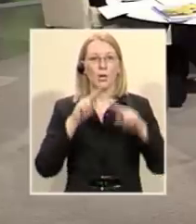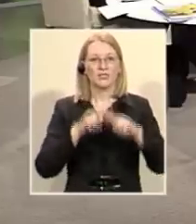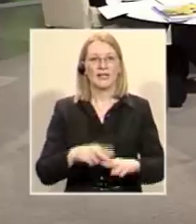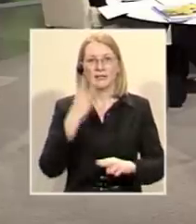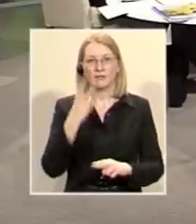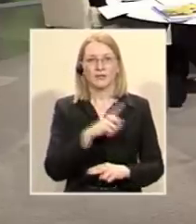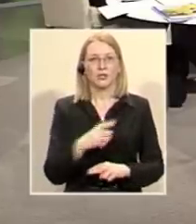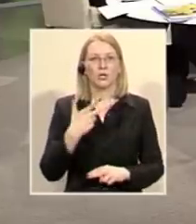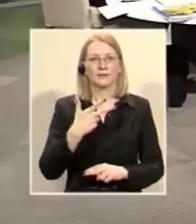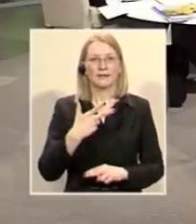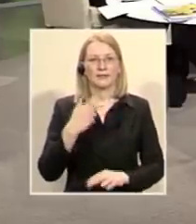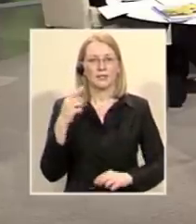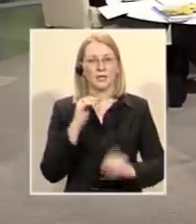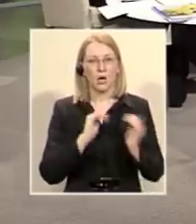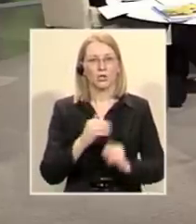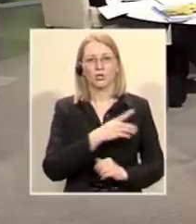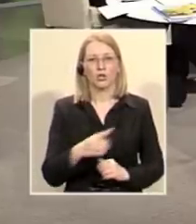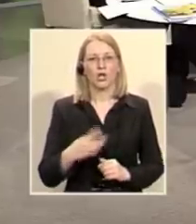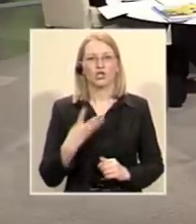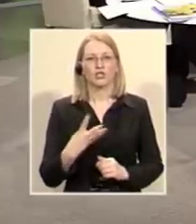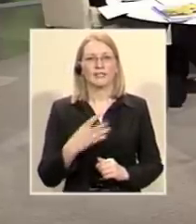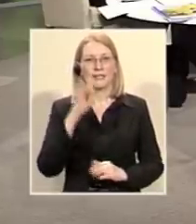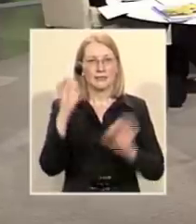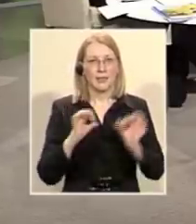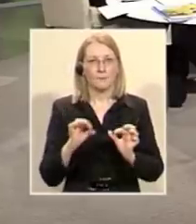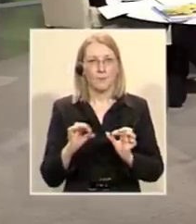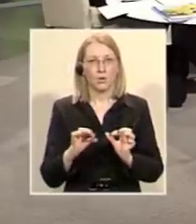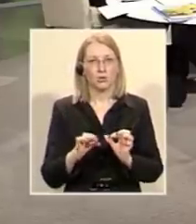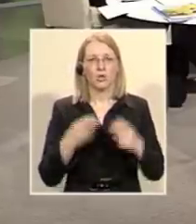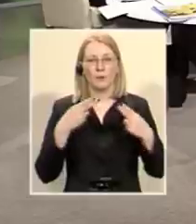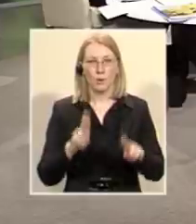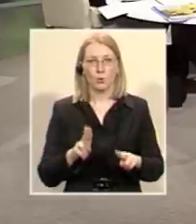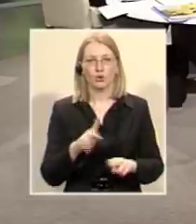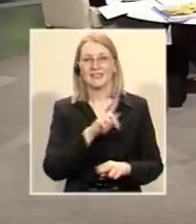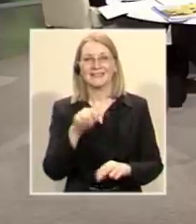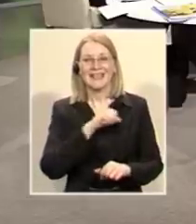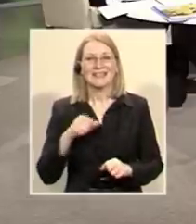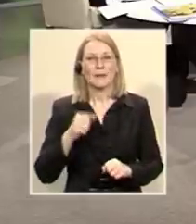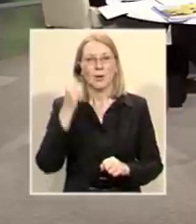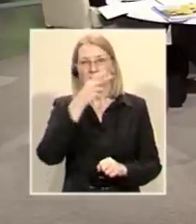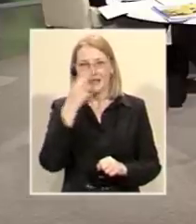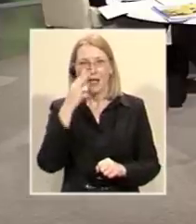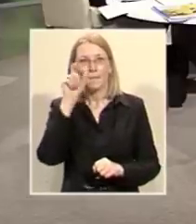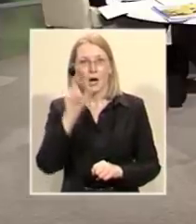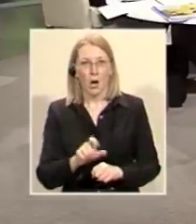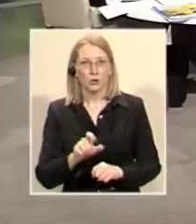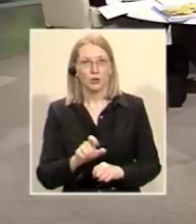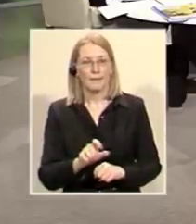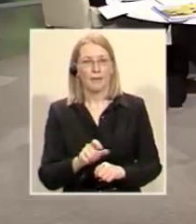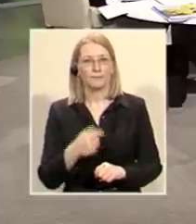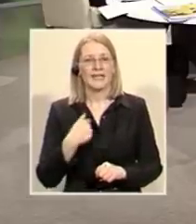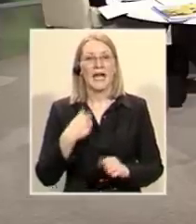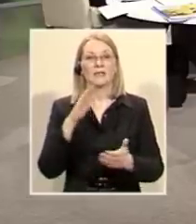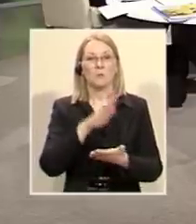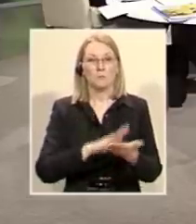do 30, odnosno do 40%. Im omogućiti. Ne samo slijepe osobe. Znači, ja sam u početku rekla da